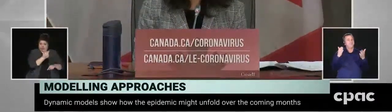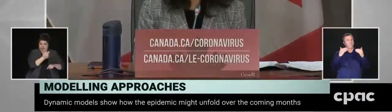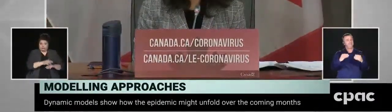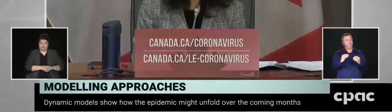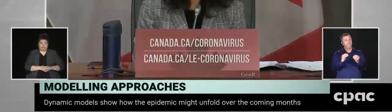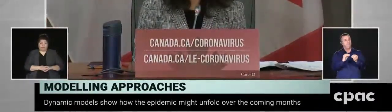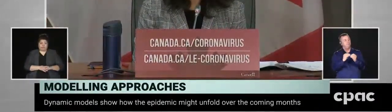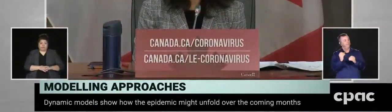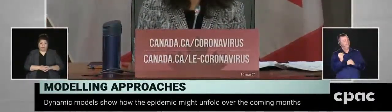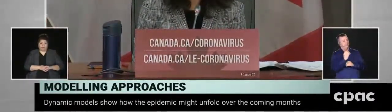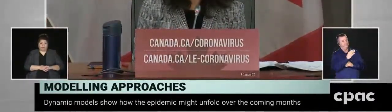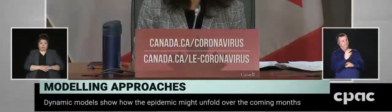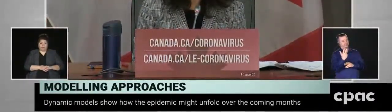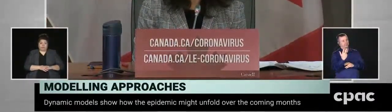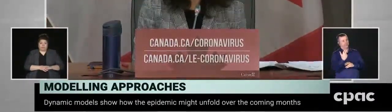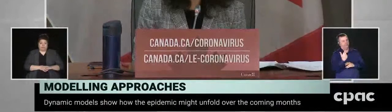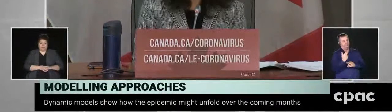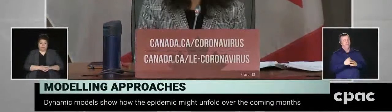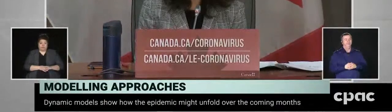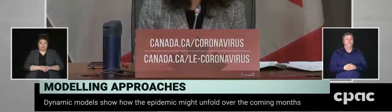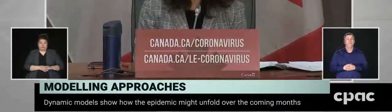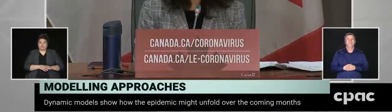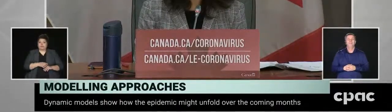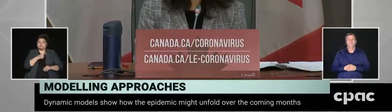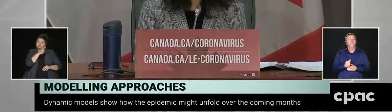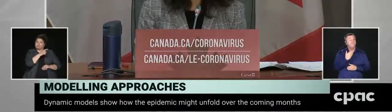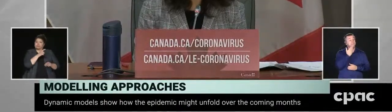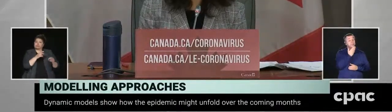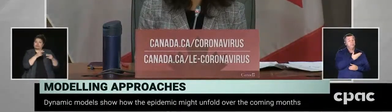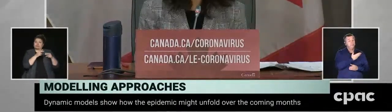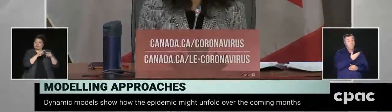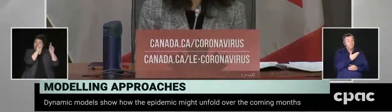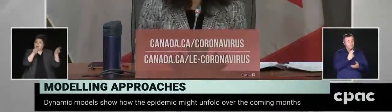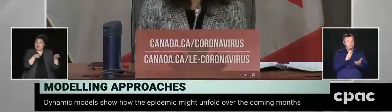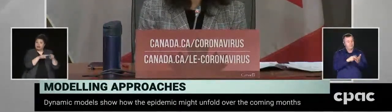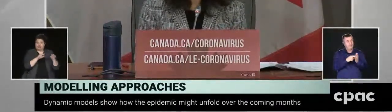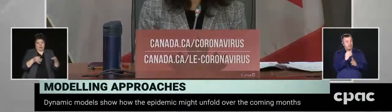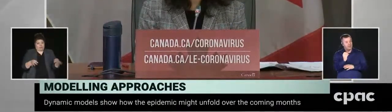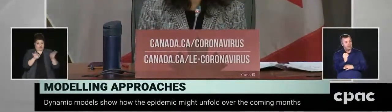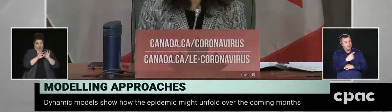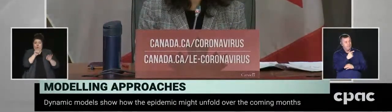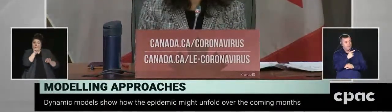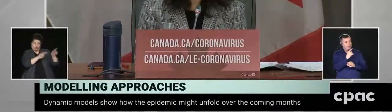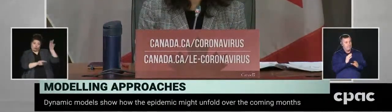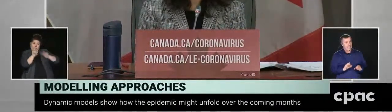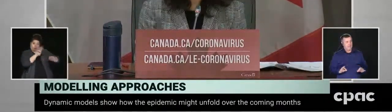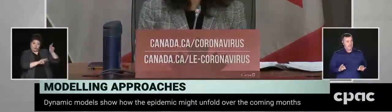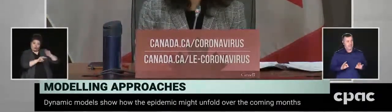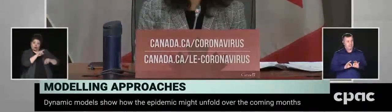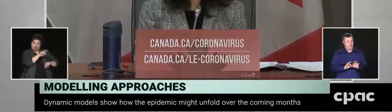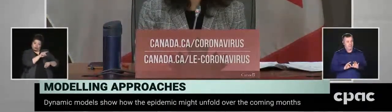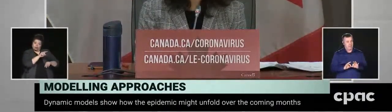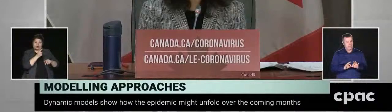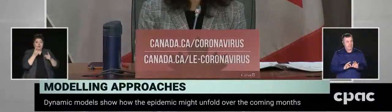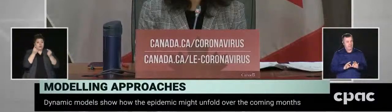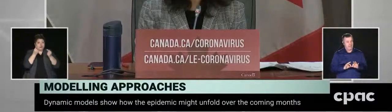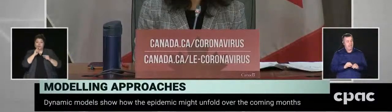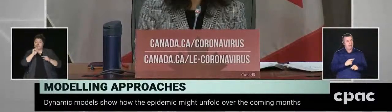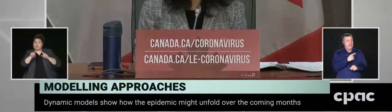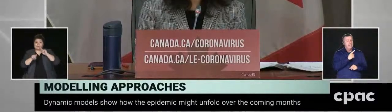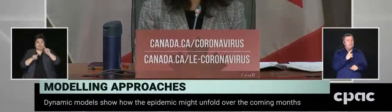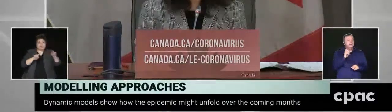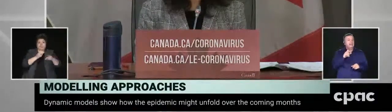So this is an important slide as it applies the kind of measures that we have been putting in place to date to see what happens to the